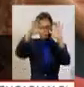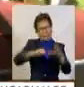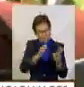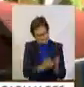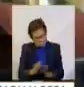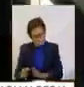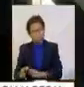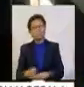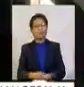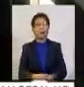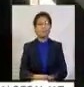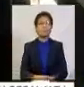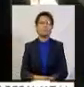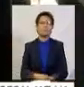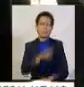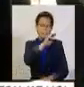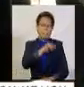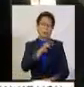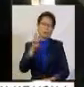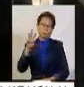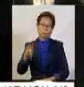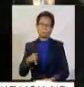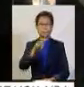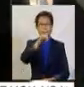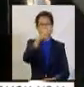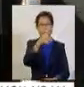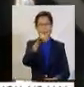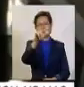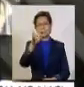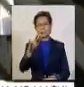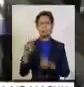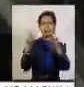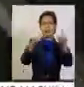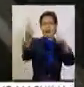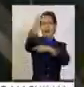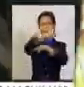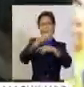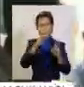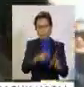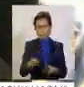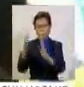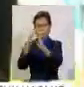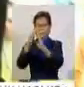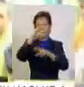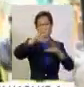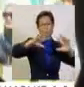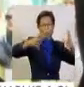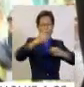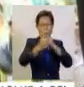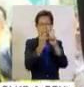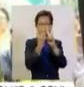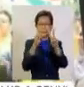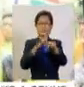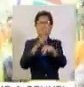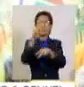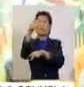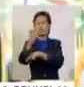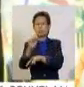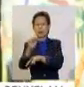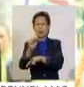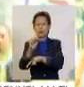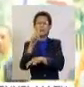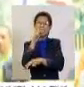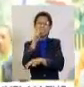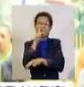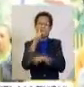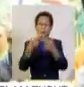terancang. Menteri Wilayah Persekutuan Khalid Samad menghadiri Hari Perancangan Bandar Sedunia 2018 di Alor Star yang